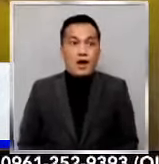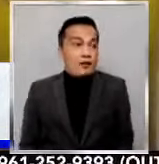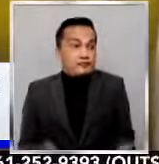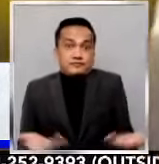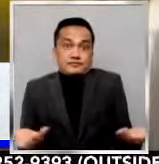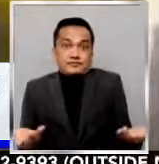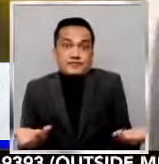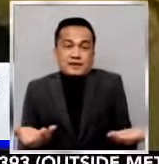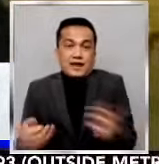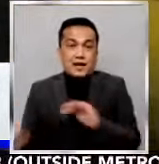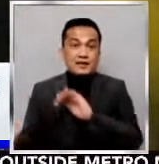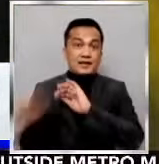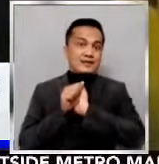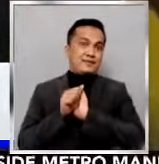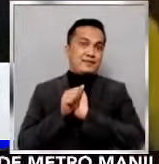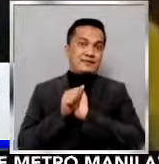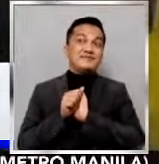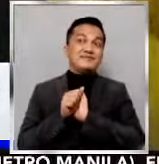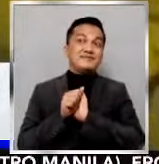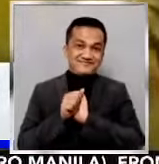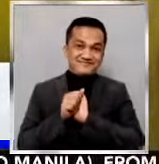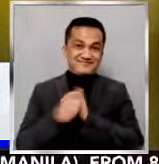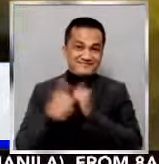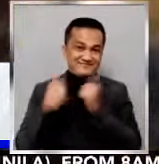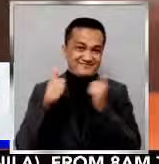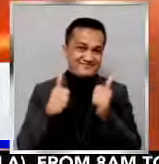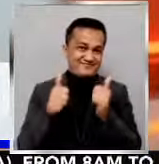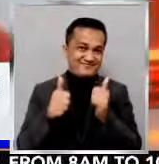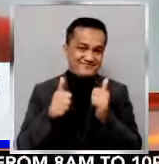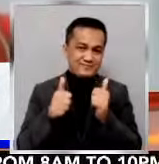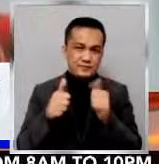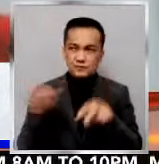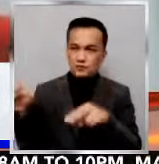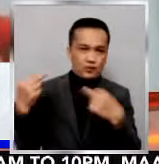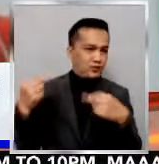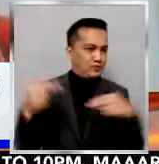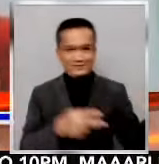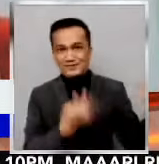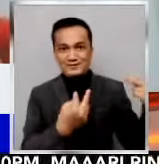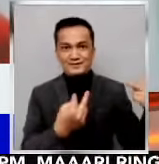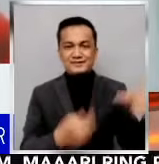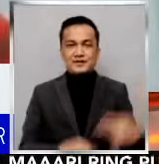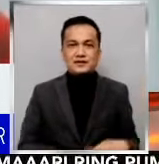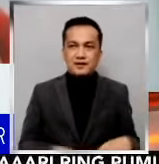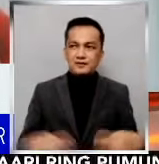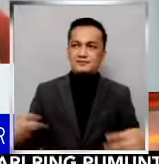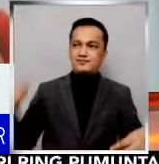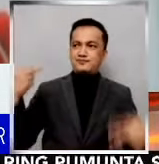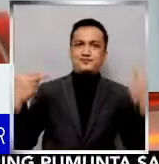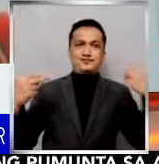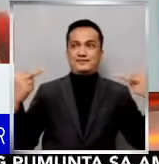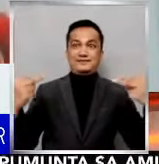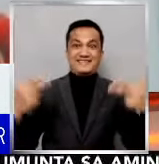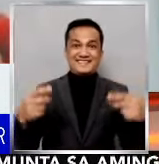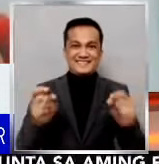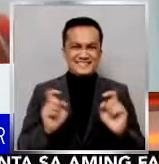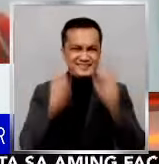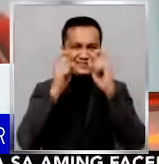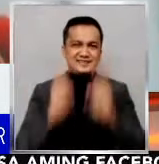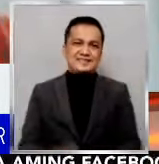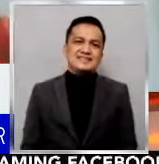siya, kumbaga head-turner, saka napapansin kagad. So kaya nakakama